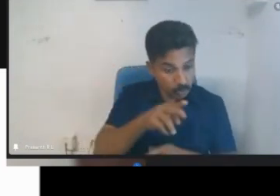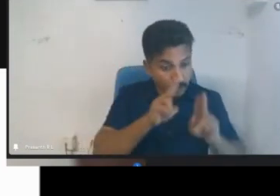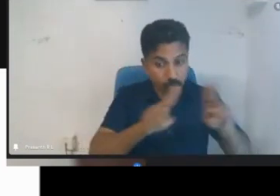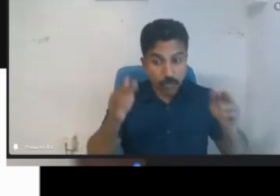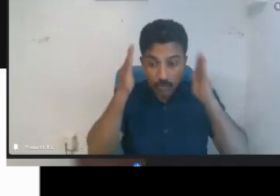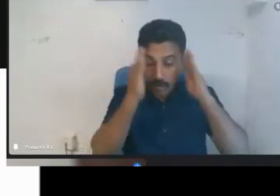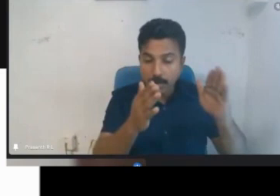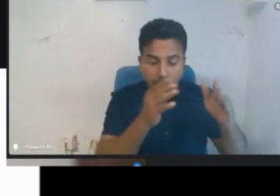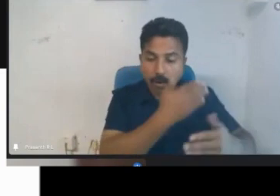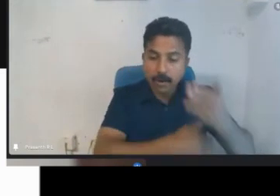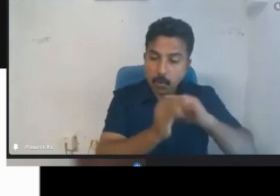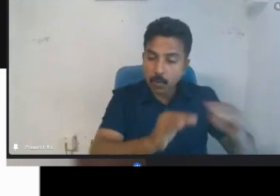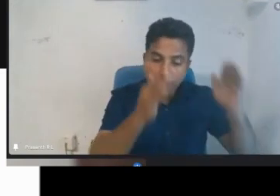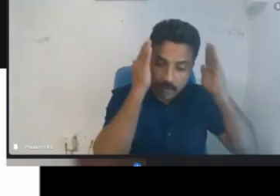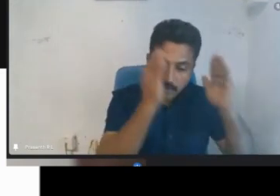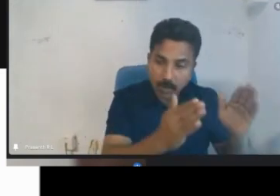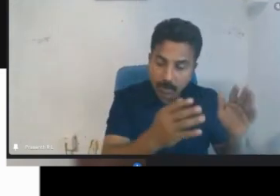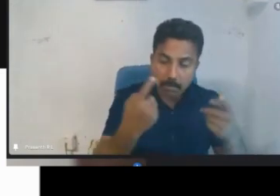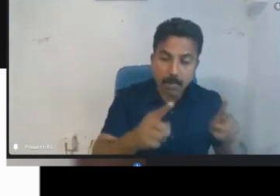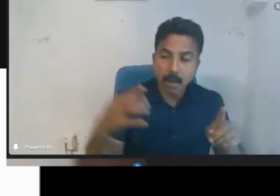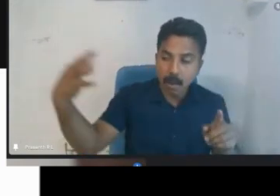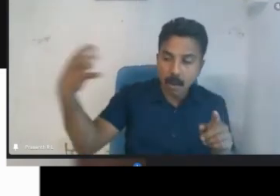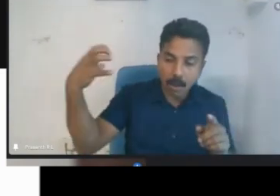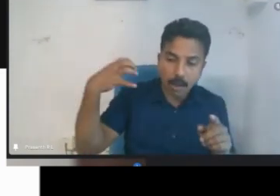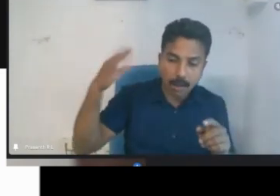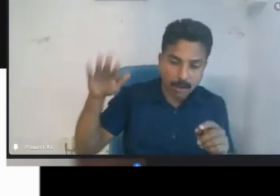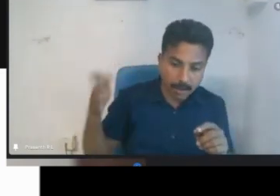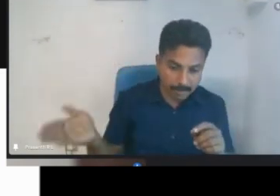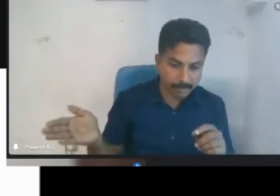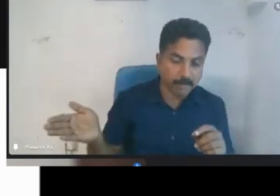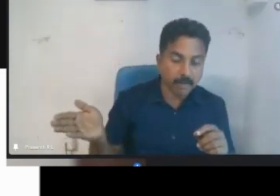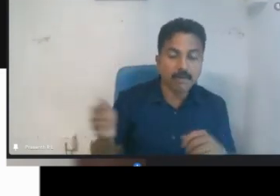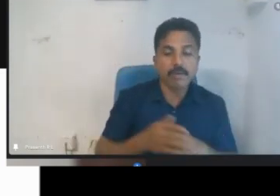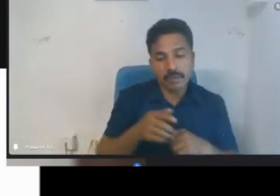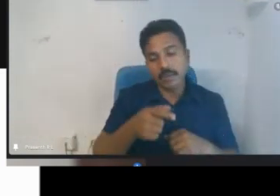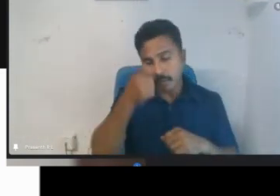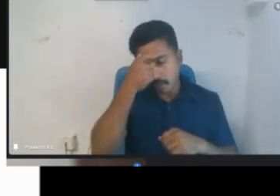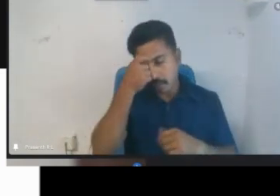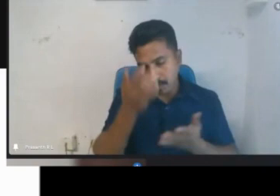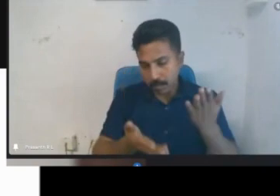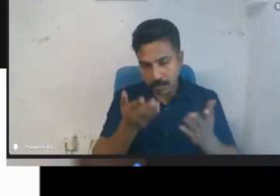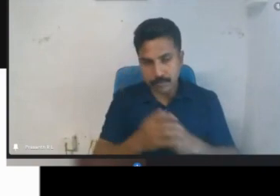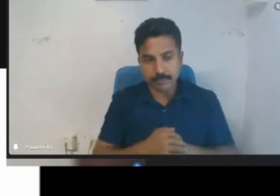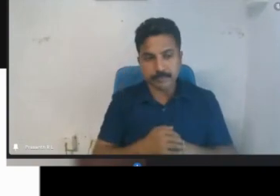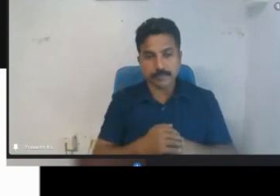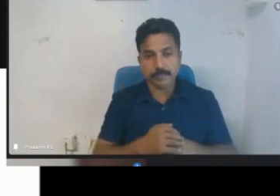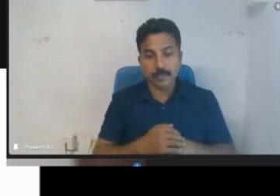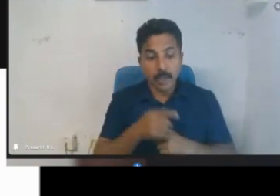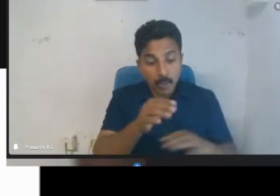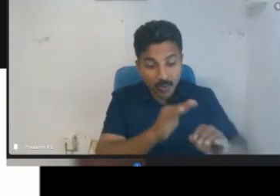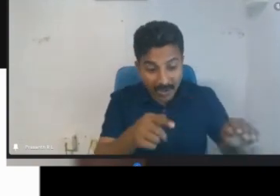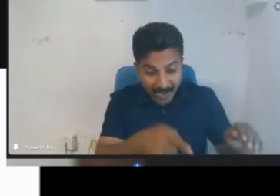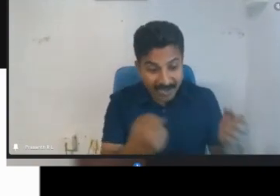അപ്പം ശരിക്കും പറഞ്ഞാൽ അവിടെ നമ്മൾ മനസ്സിലാക്കേണ്ട കാര്യം, ഈ കുട്ടിയുടെ ഈ ഭിന്നശേഷി അല്ലെങ്കിൽ കുട്ടിക്ക് ഏത്